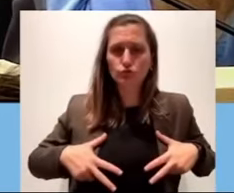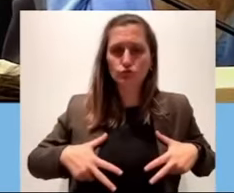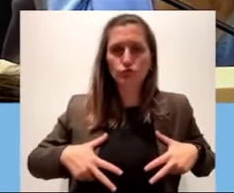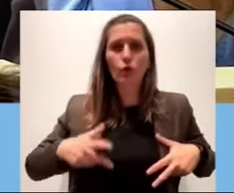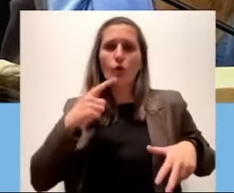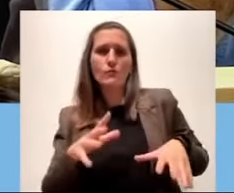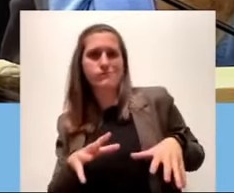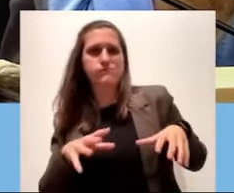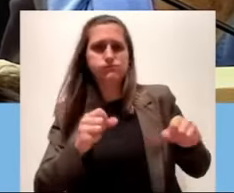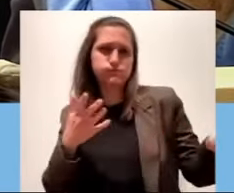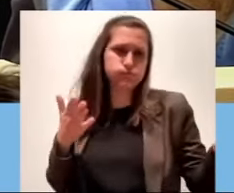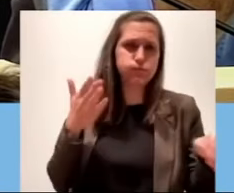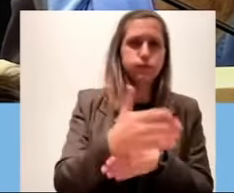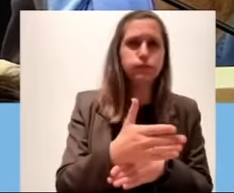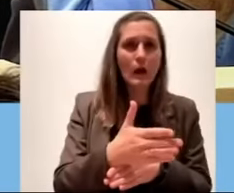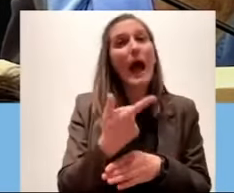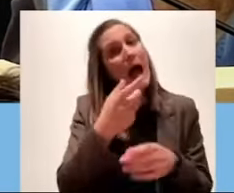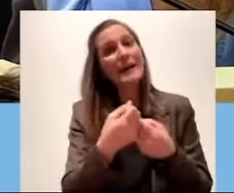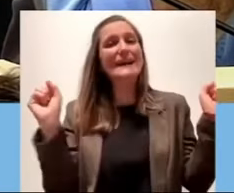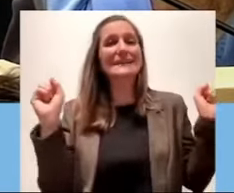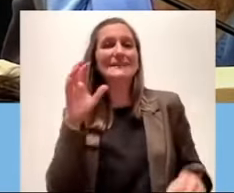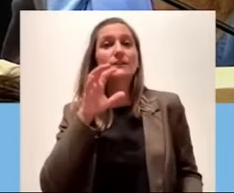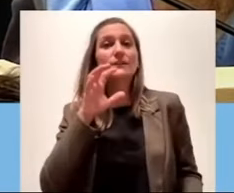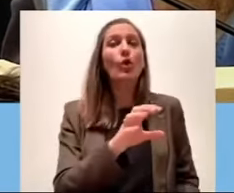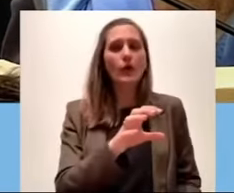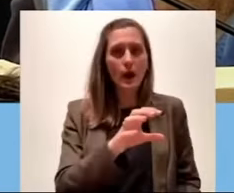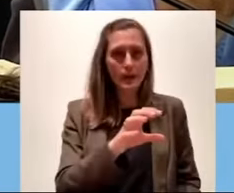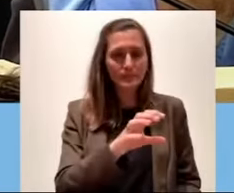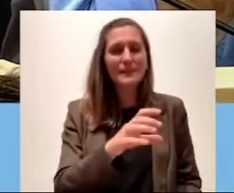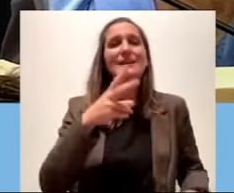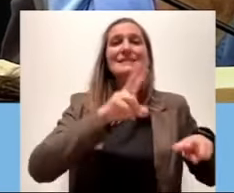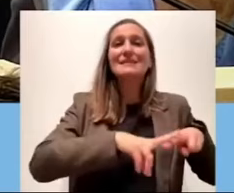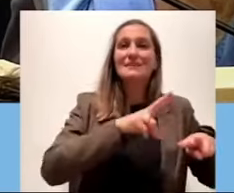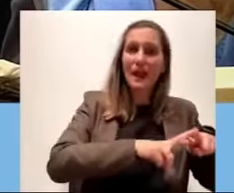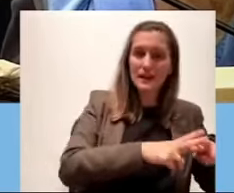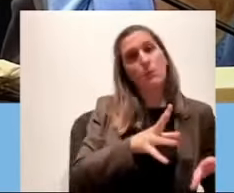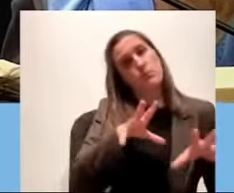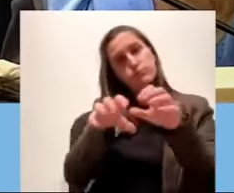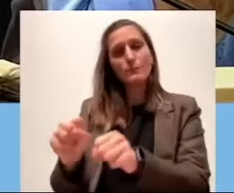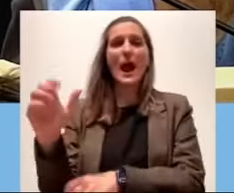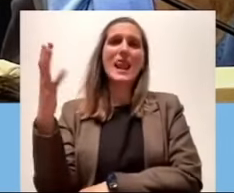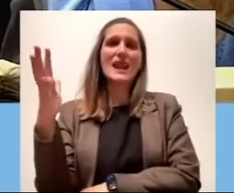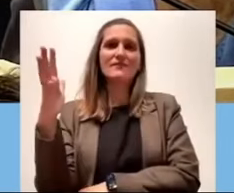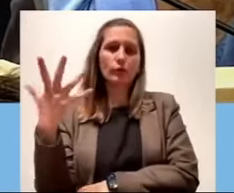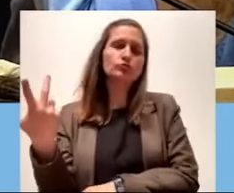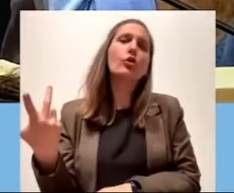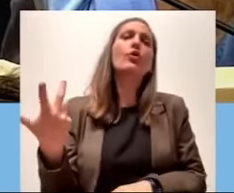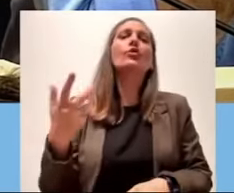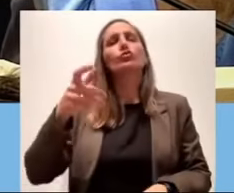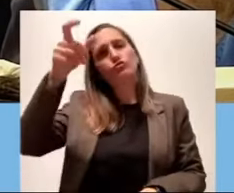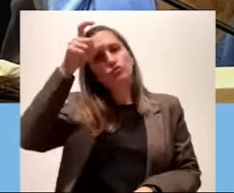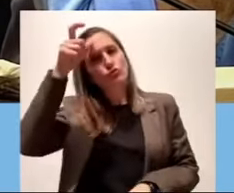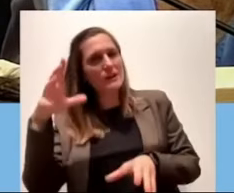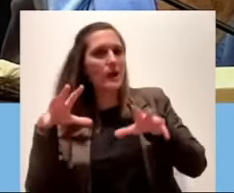σε μια ανεξάρτητη χώρα, κατοχικό το Ισραήλ εισβάλλει στο Λίβανο, κατοχική η Τουρκία εισβάλλει στη